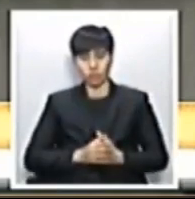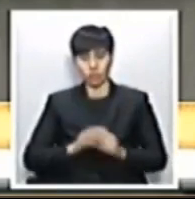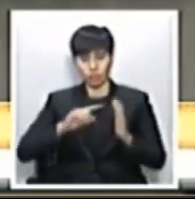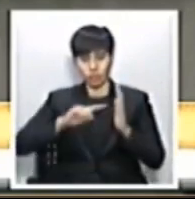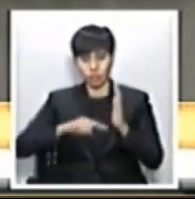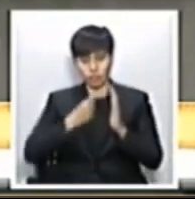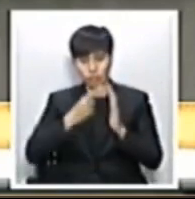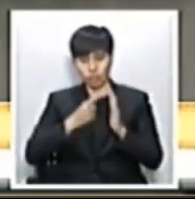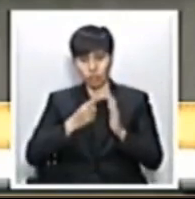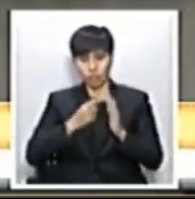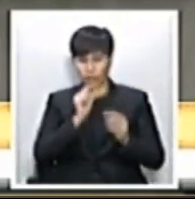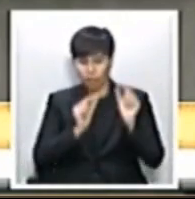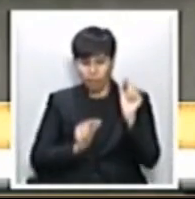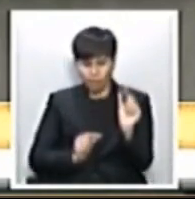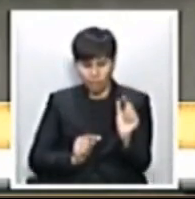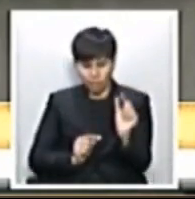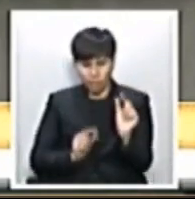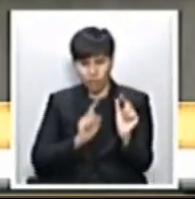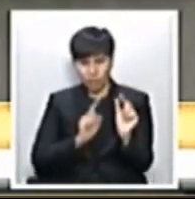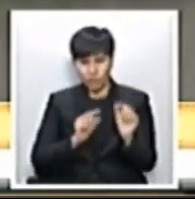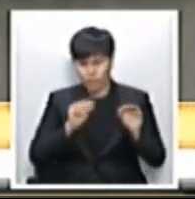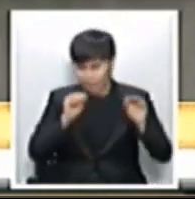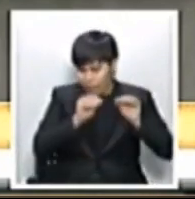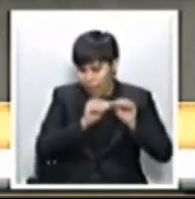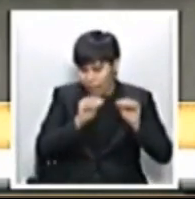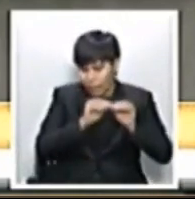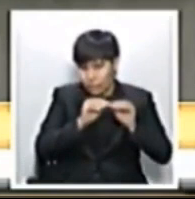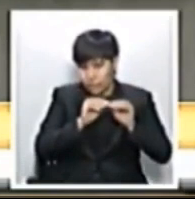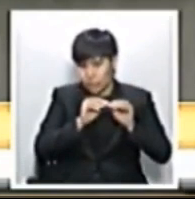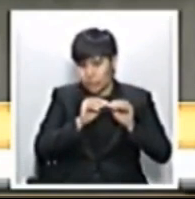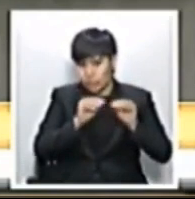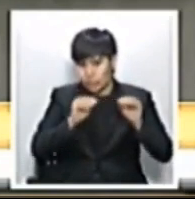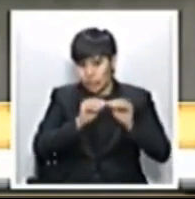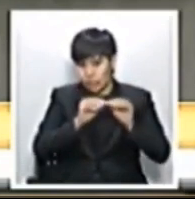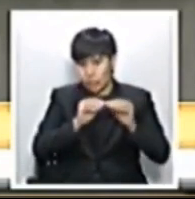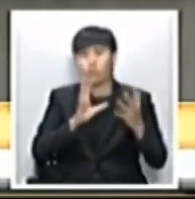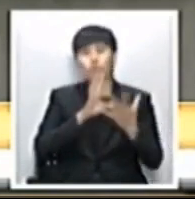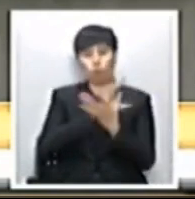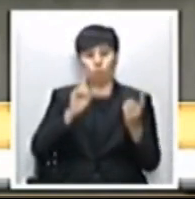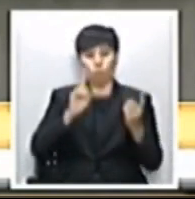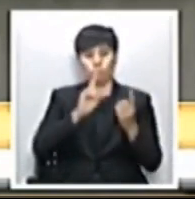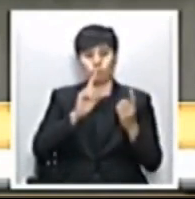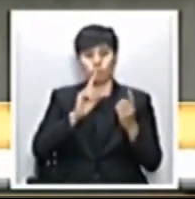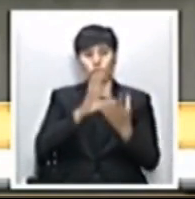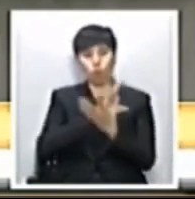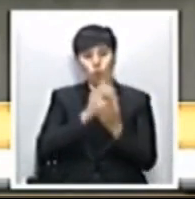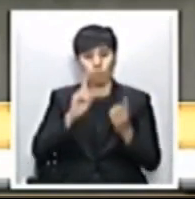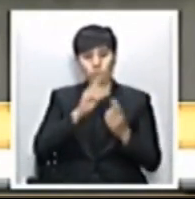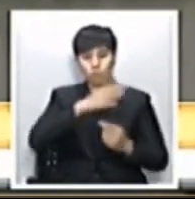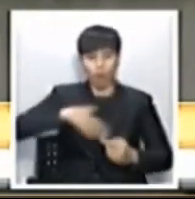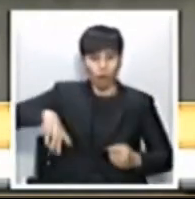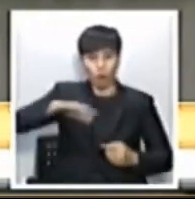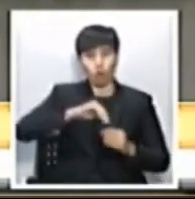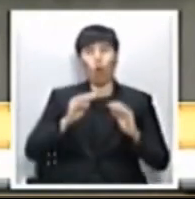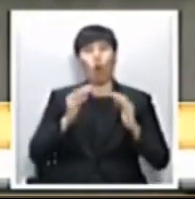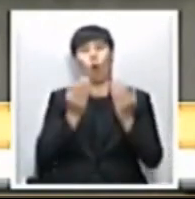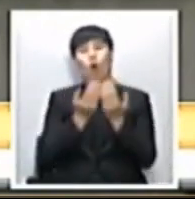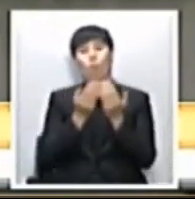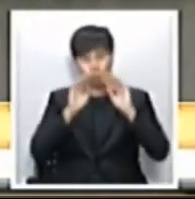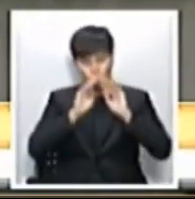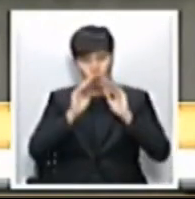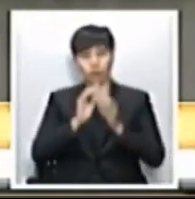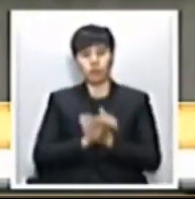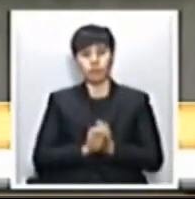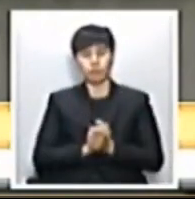ที่สิ่งที่เล็กที่สุดใกล้ที่สุดอยู่ใกล้เราที่สุดคือสังคมของเราสถาบันครอบครัวค่ะเ